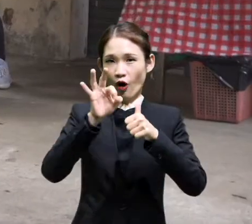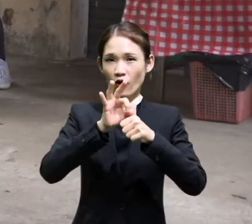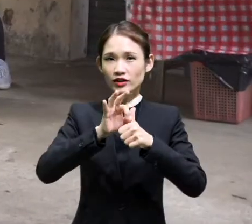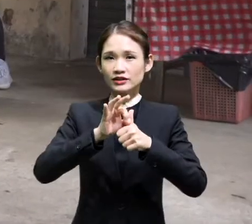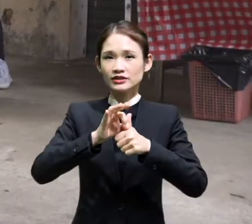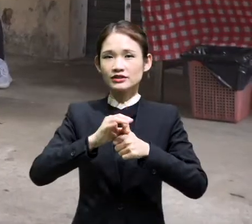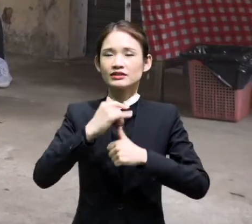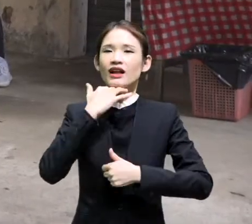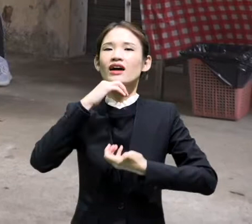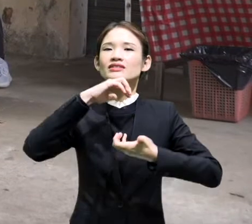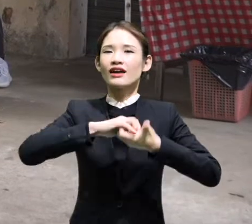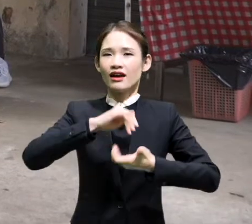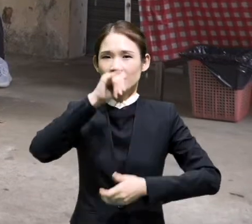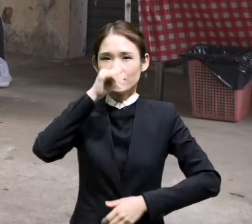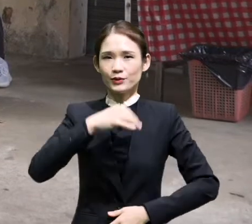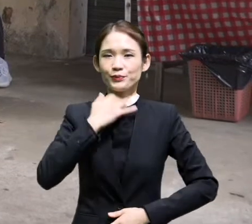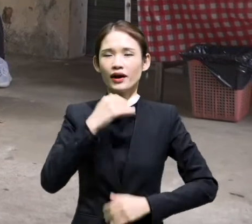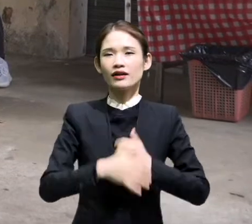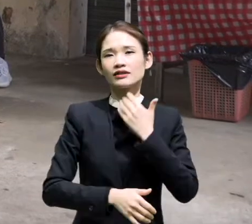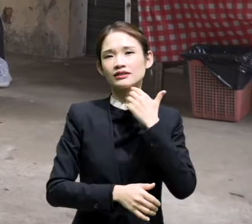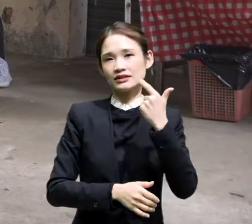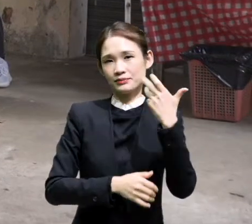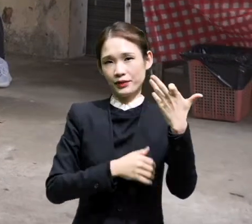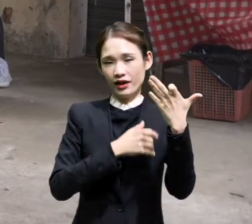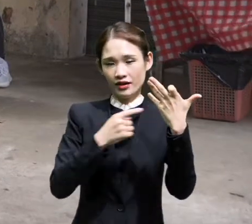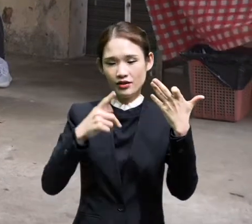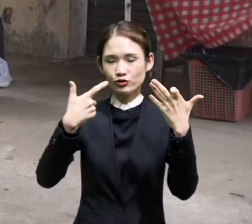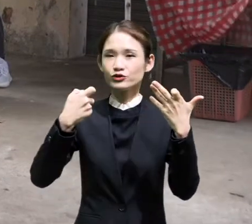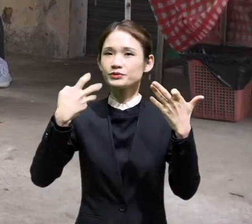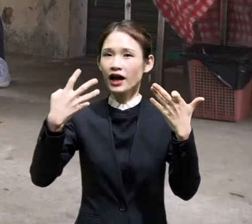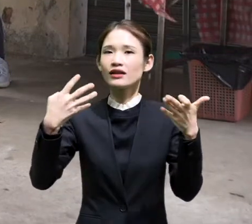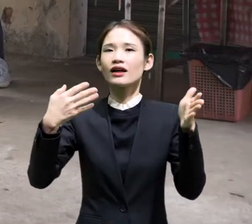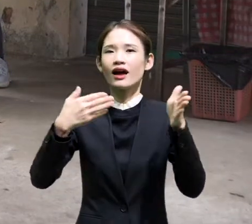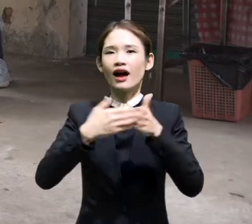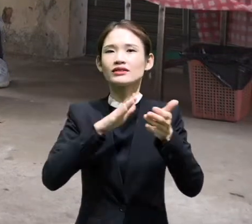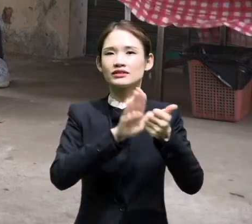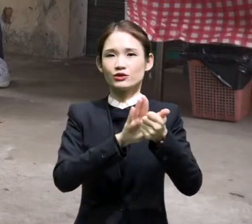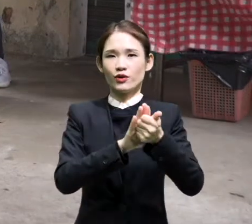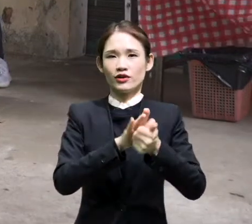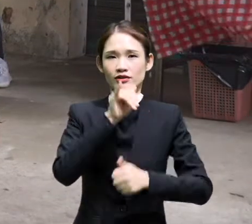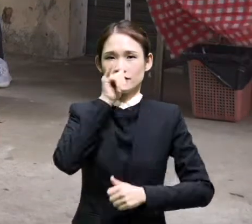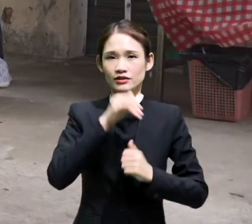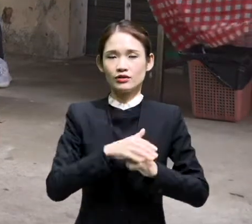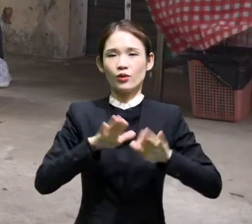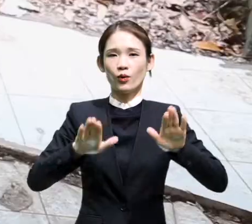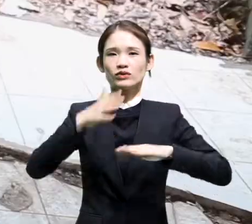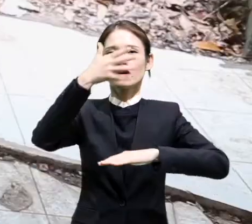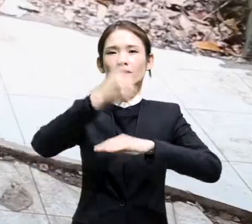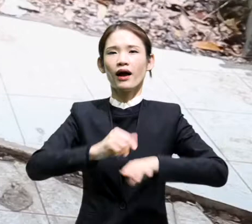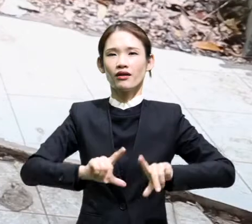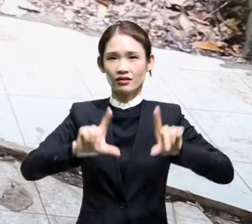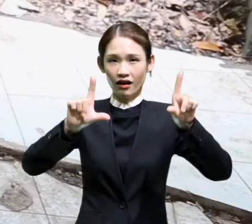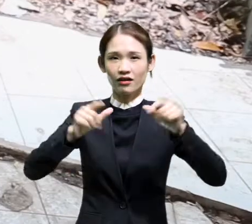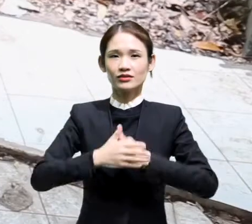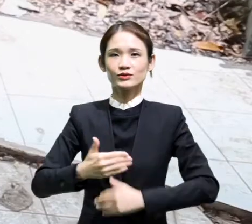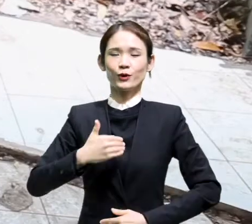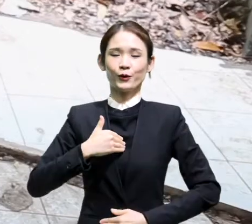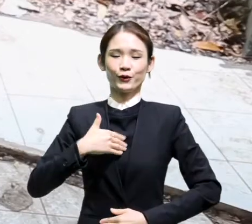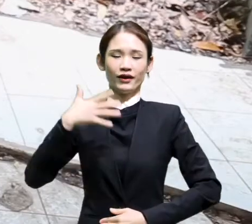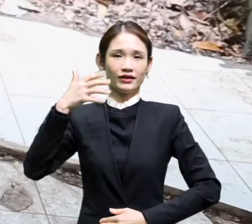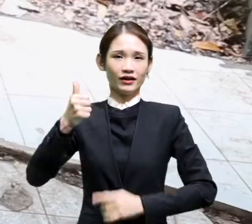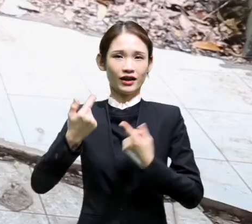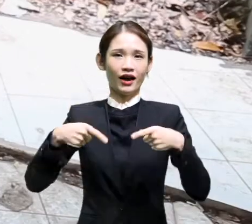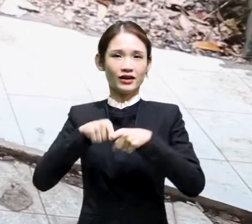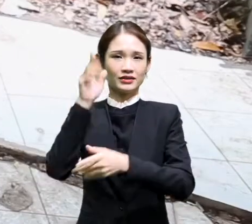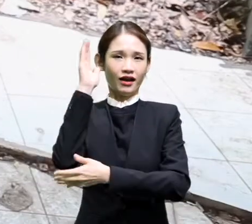연금 지원은 나이 제한이 있고요. 만 18세에서 만 64세까지 지원합니다. 오늘이 마지막 날인데